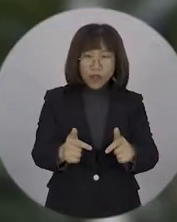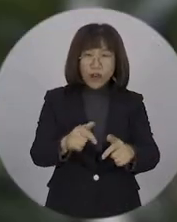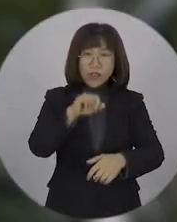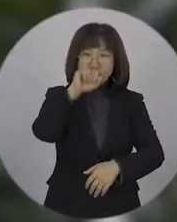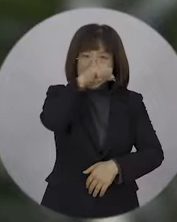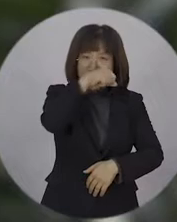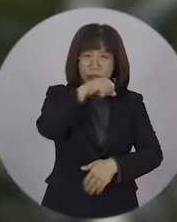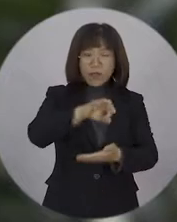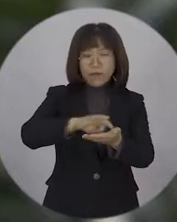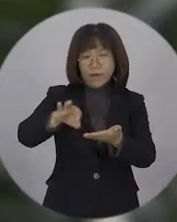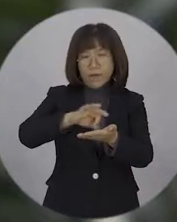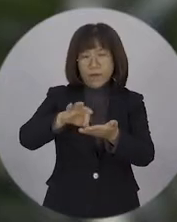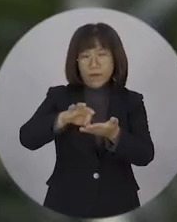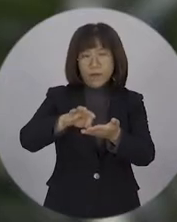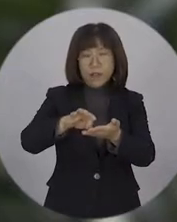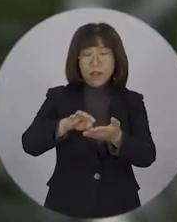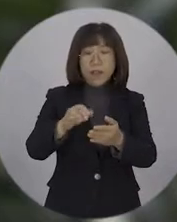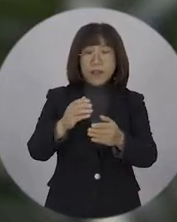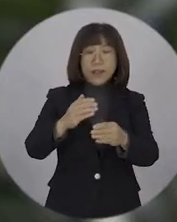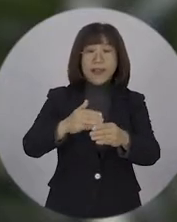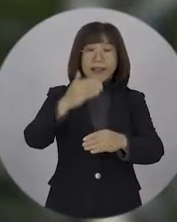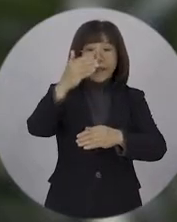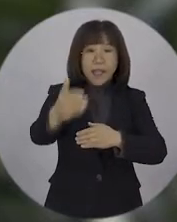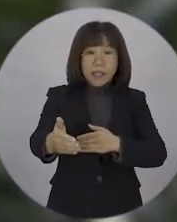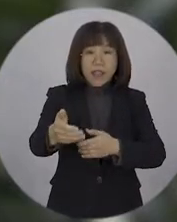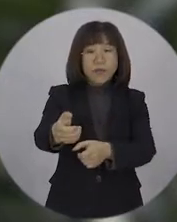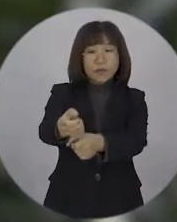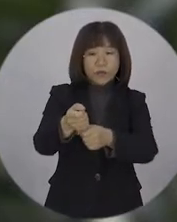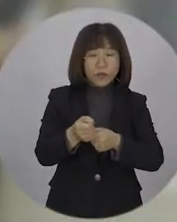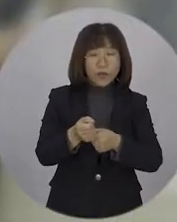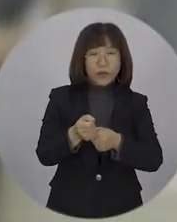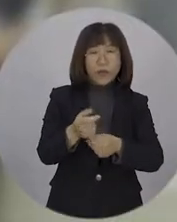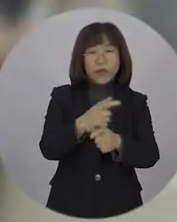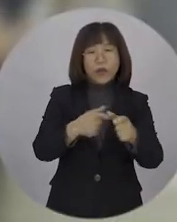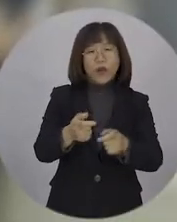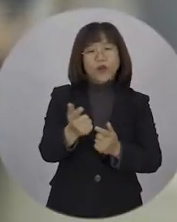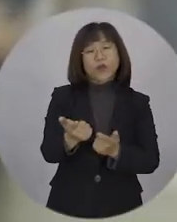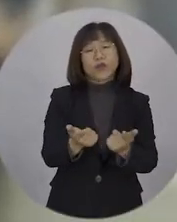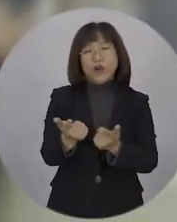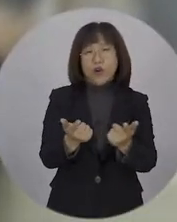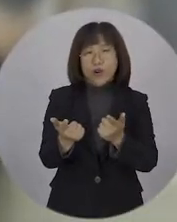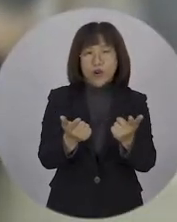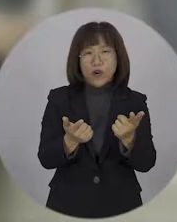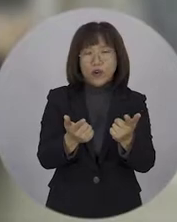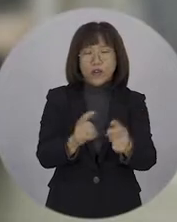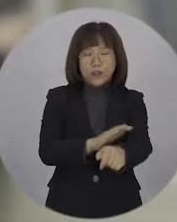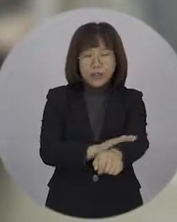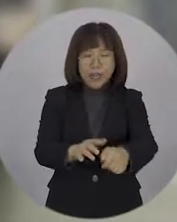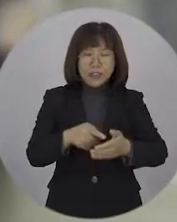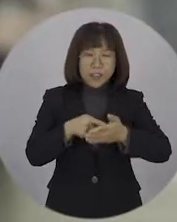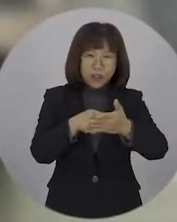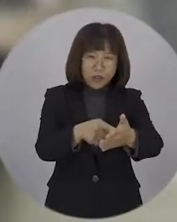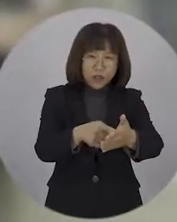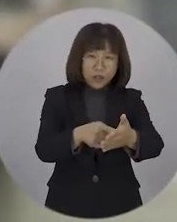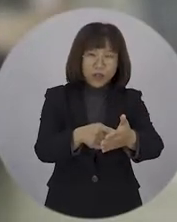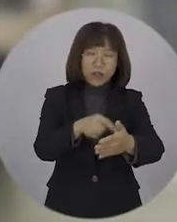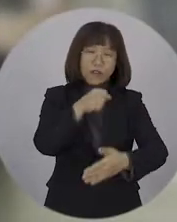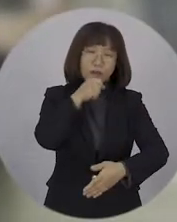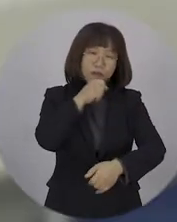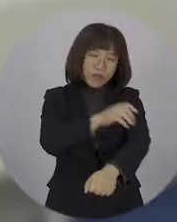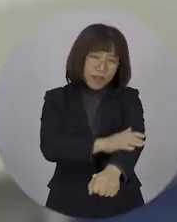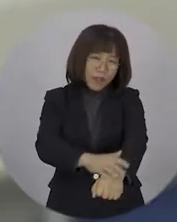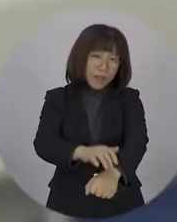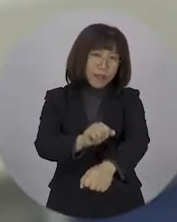높였으며 2월 불용이 예상되는 사업 예산을 연내 집행 가능한 사업으로 조정해 적극 추진한 점도 좋은